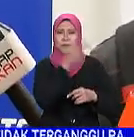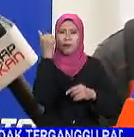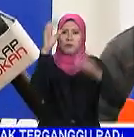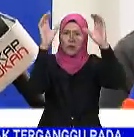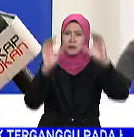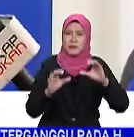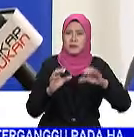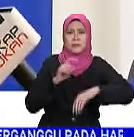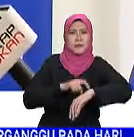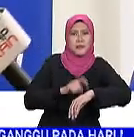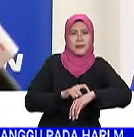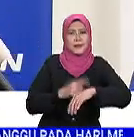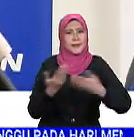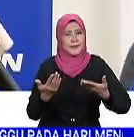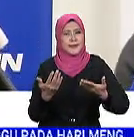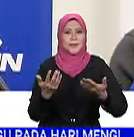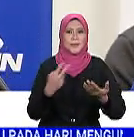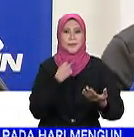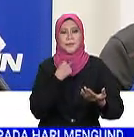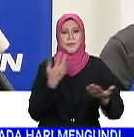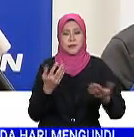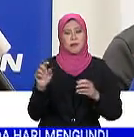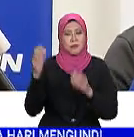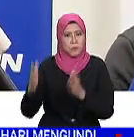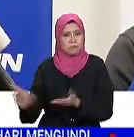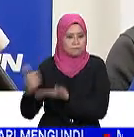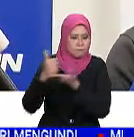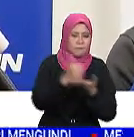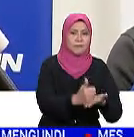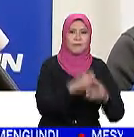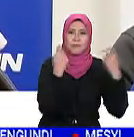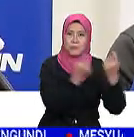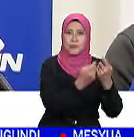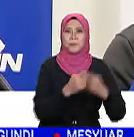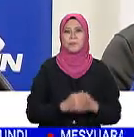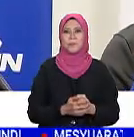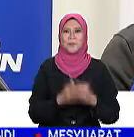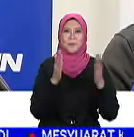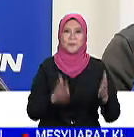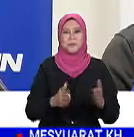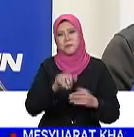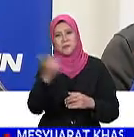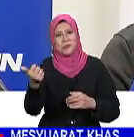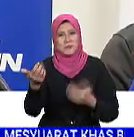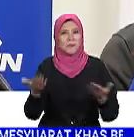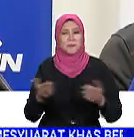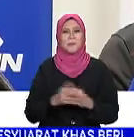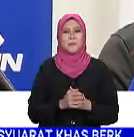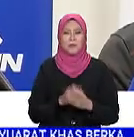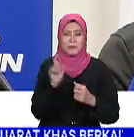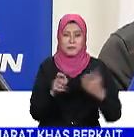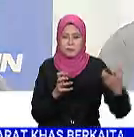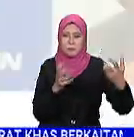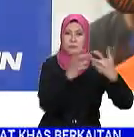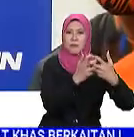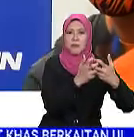tu keadaan di sana lah, itu yang penting lah, pasal sana tempat lain kan. Jadi test match tu untuk menyesuaikan diri di